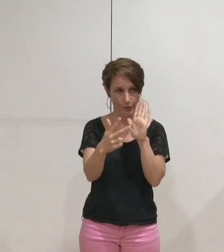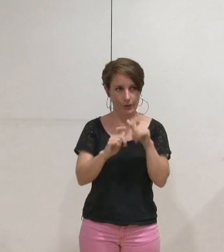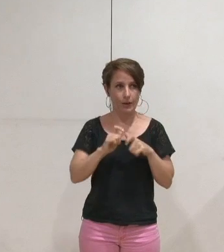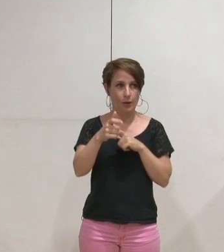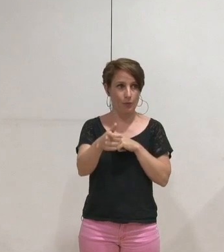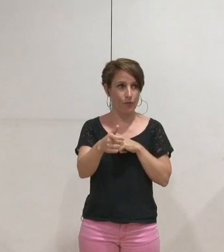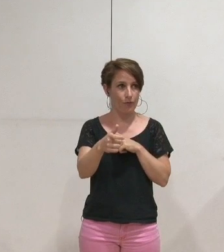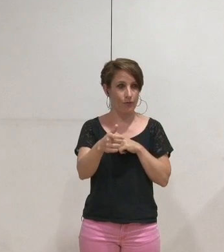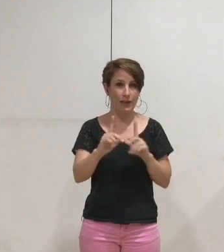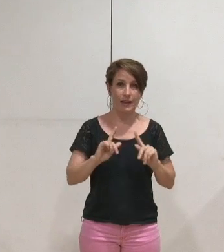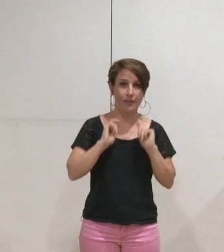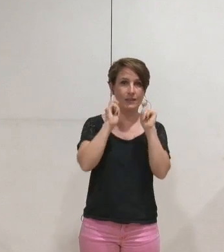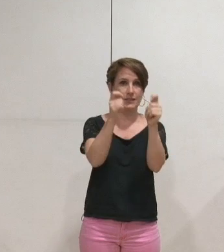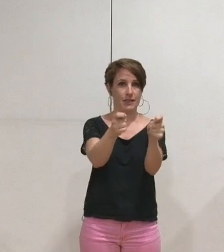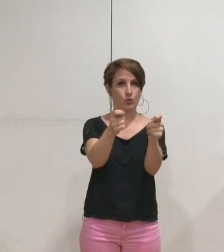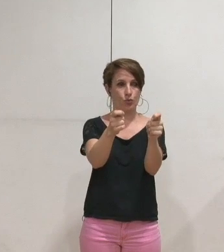la